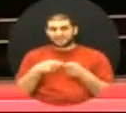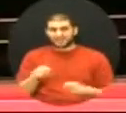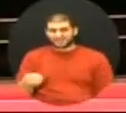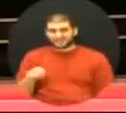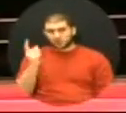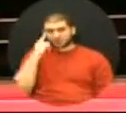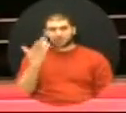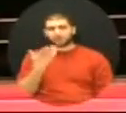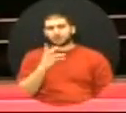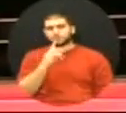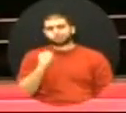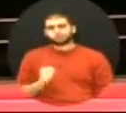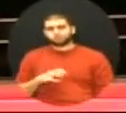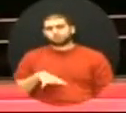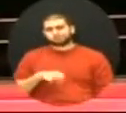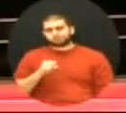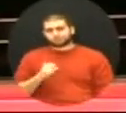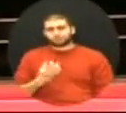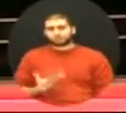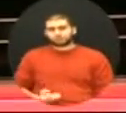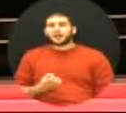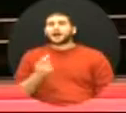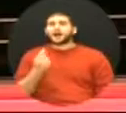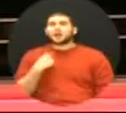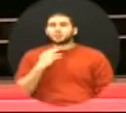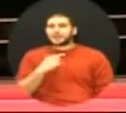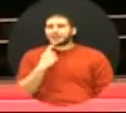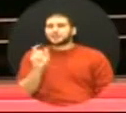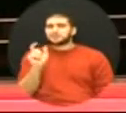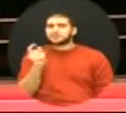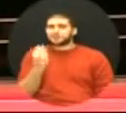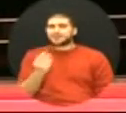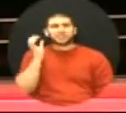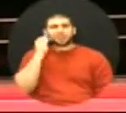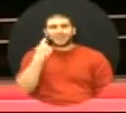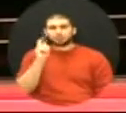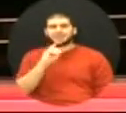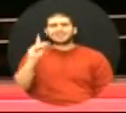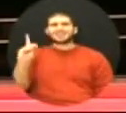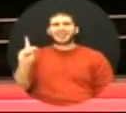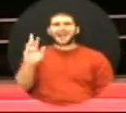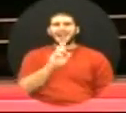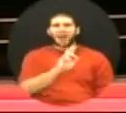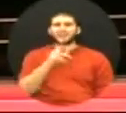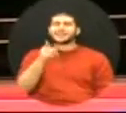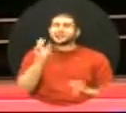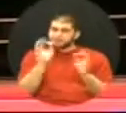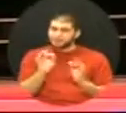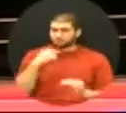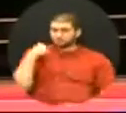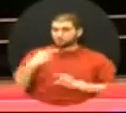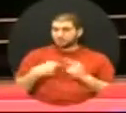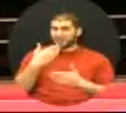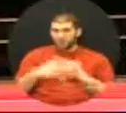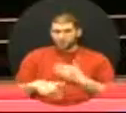לא יודעים להתאפק, אבל אני כן רוצה לסיים במילה טובה מאוד לאישה יקרה מאוד, שקוראים לה דליה רבין, שהיא באמת בשנים